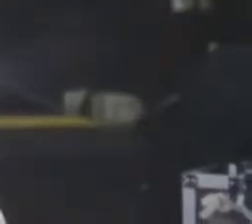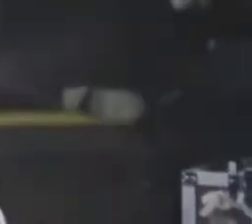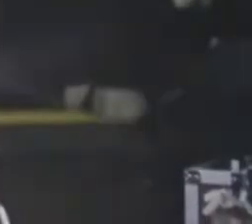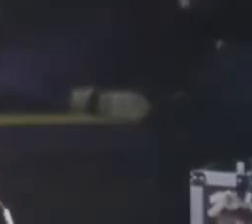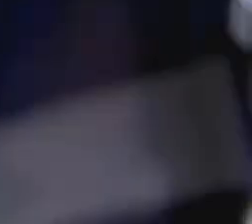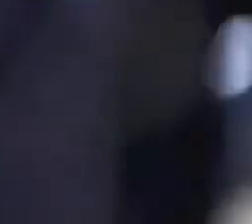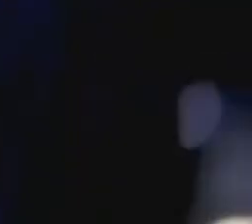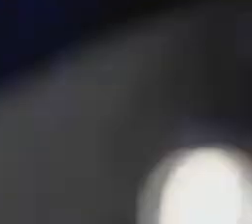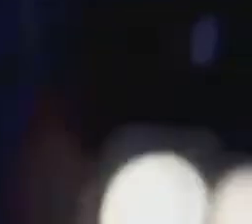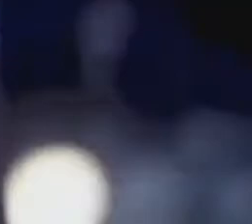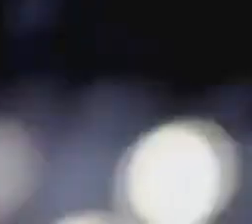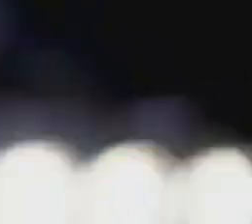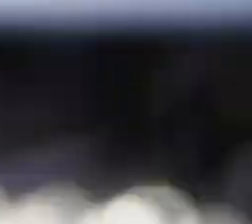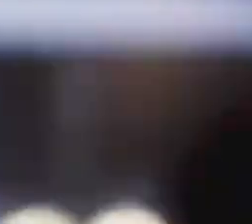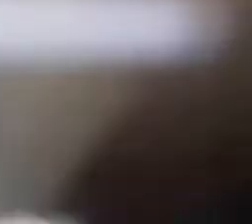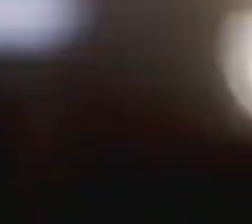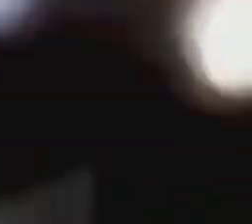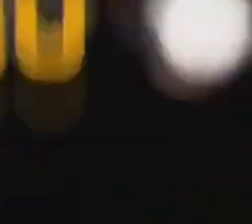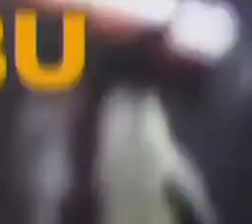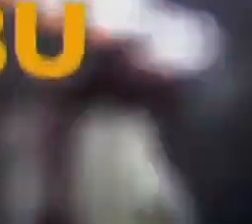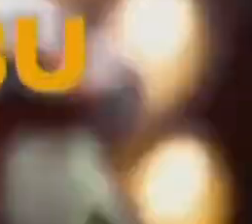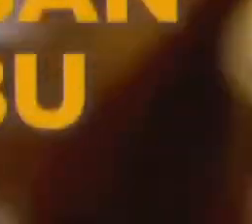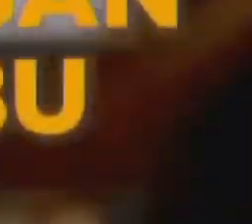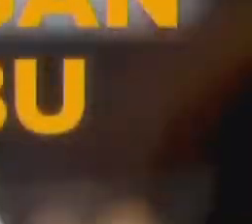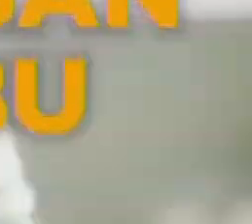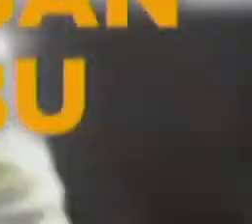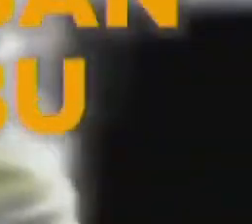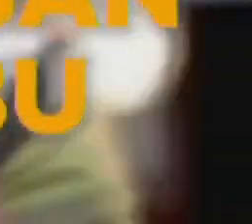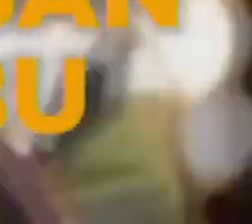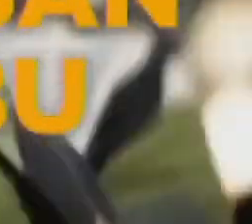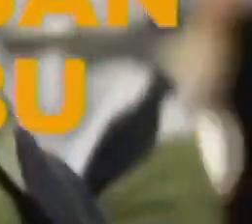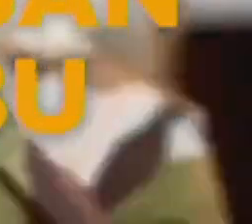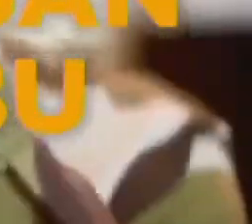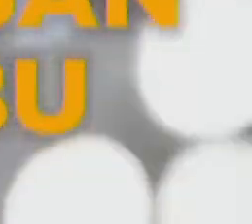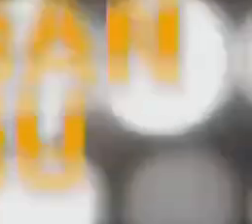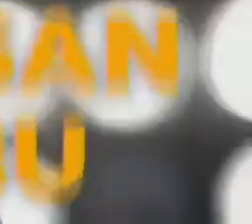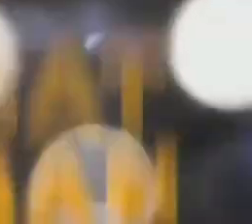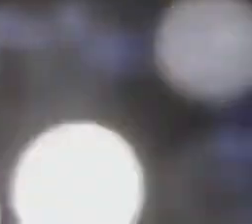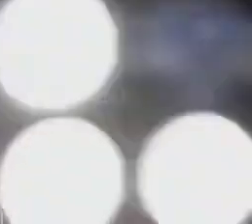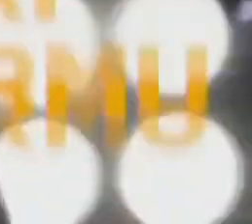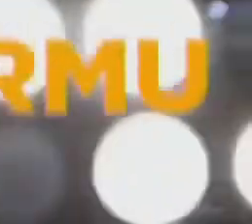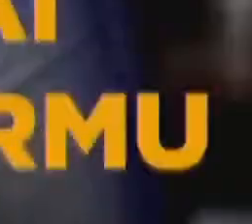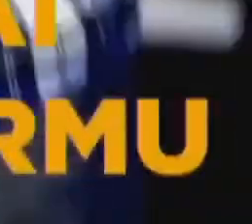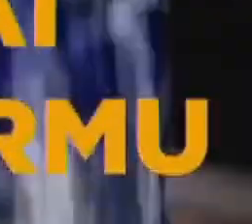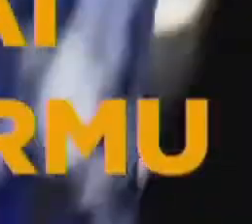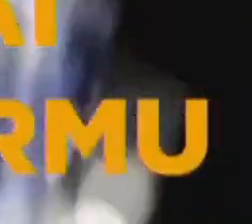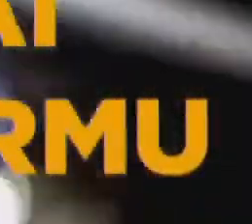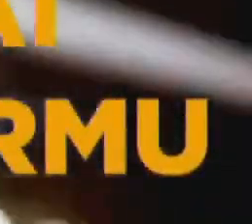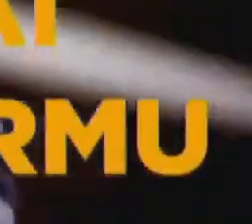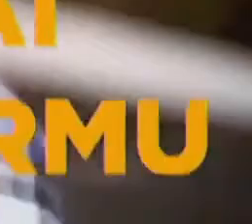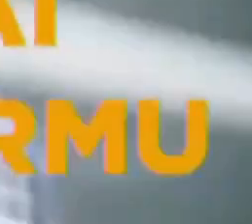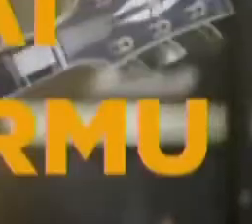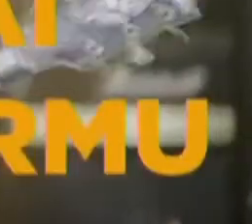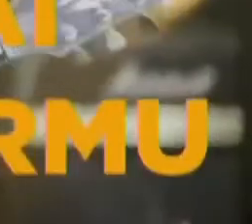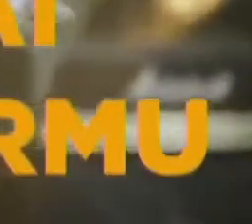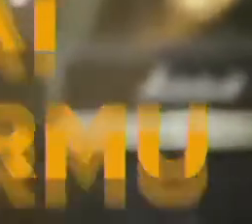Hai diingat Halo sayang Ibu Bagaimana